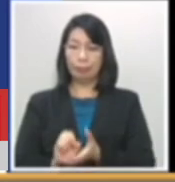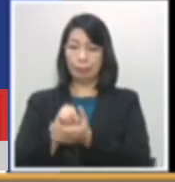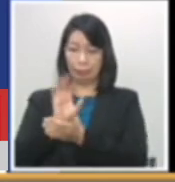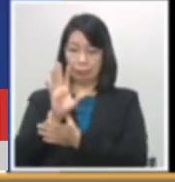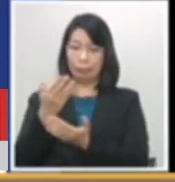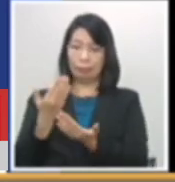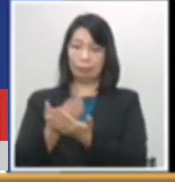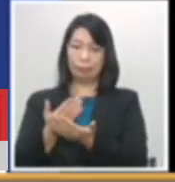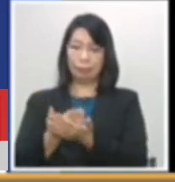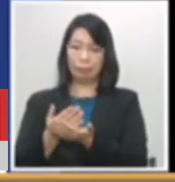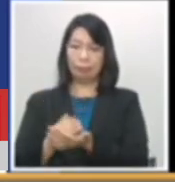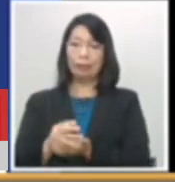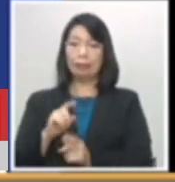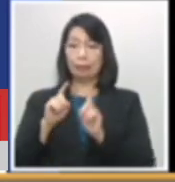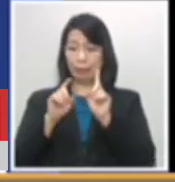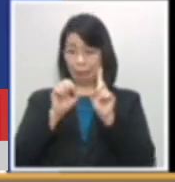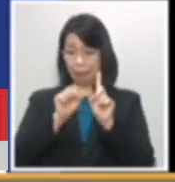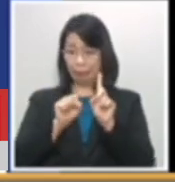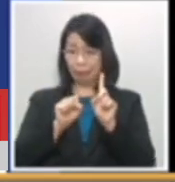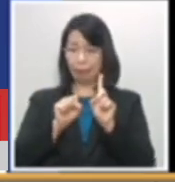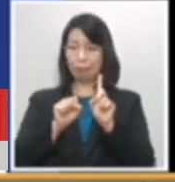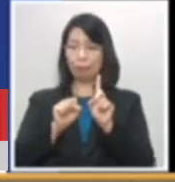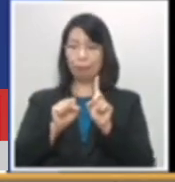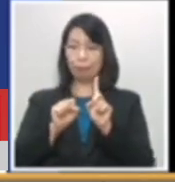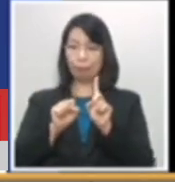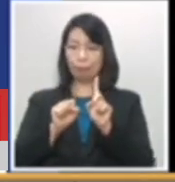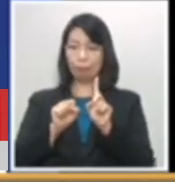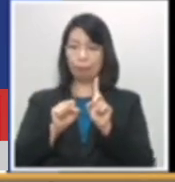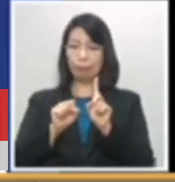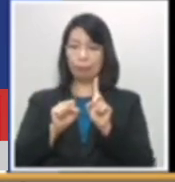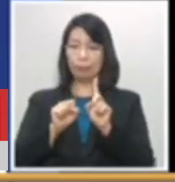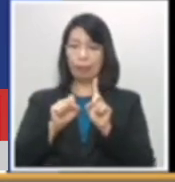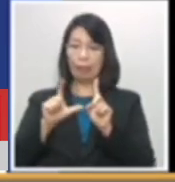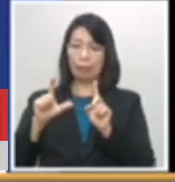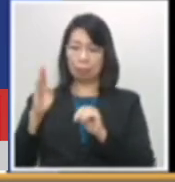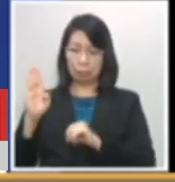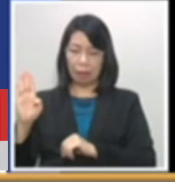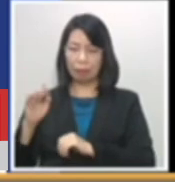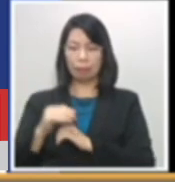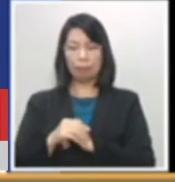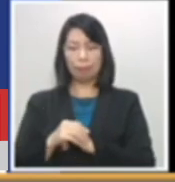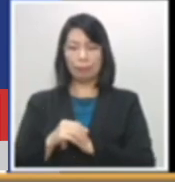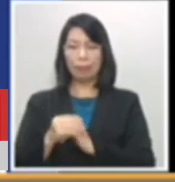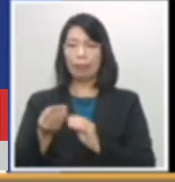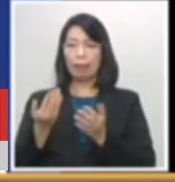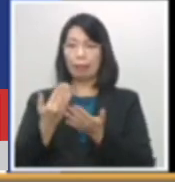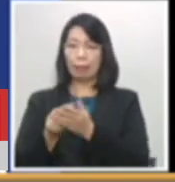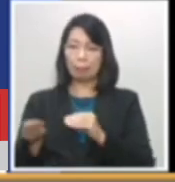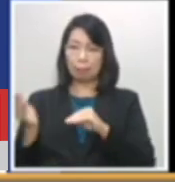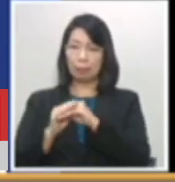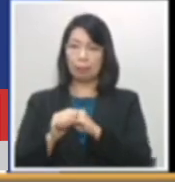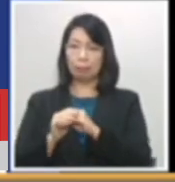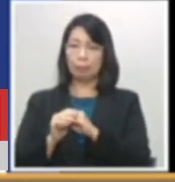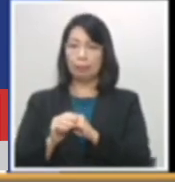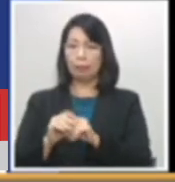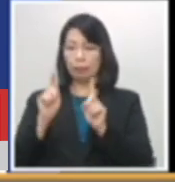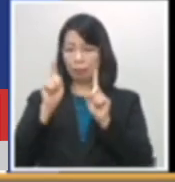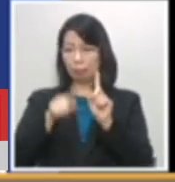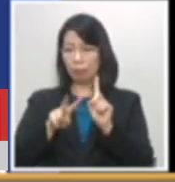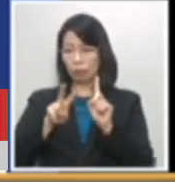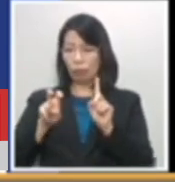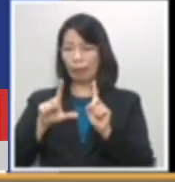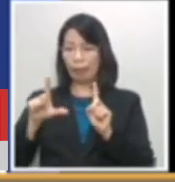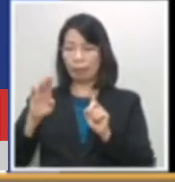19,800 ล้านบาทตัวเลขกลมๆนะครับท่านประธานเพิ่มขึ้นจากปีงบประมาณที่ผ่านมา 1,200 ล้านบาทคิด